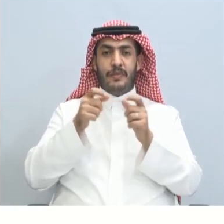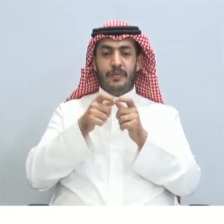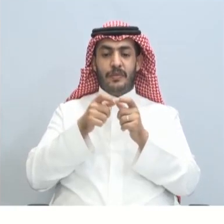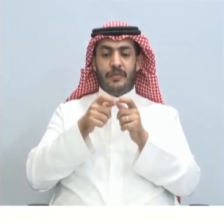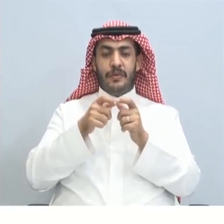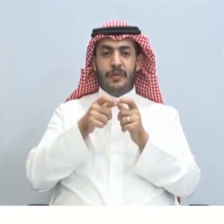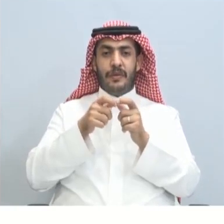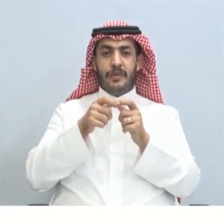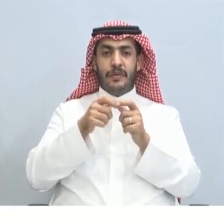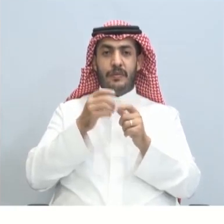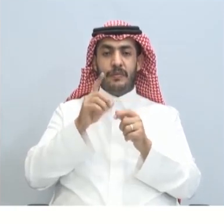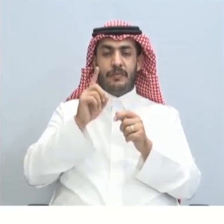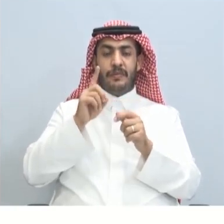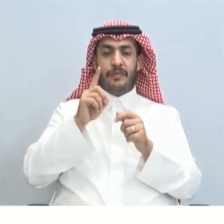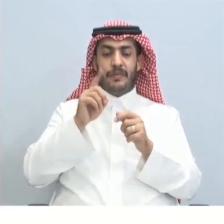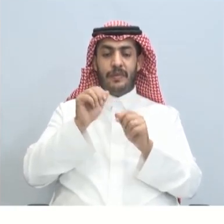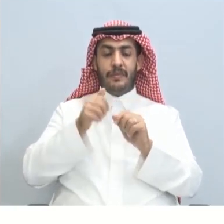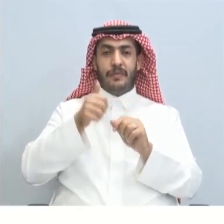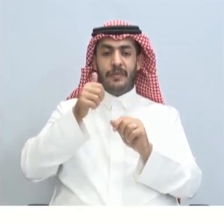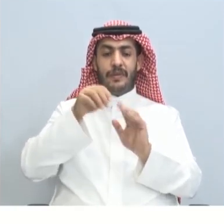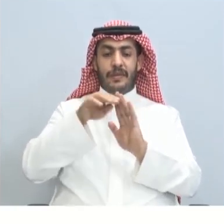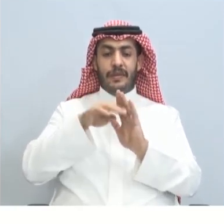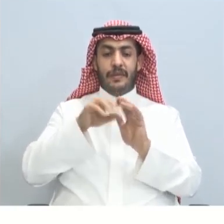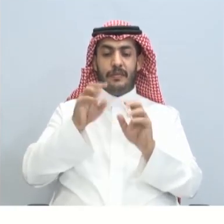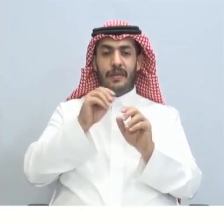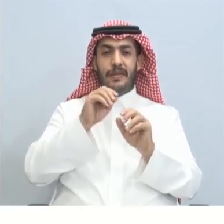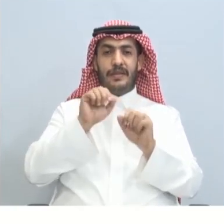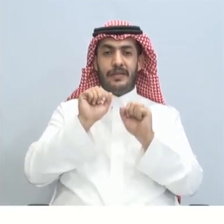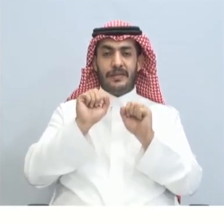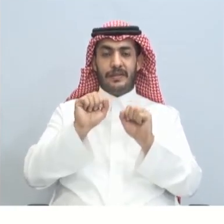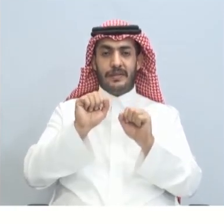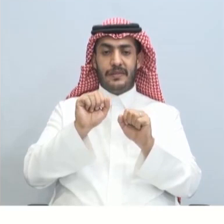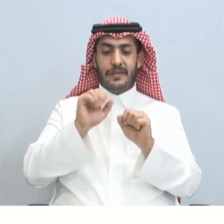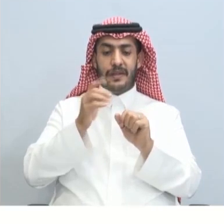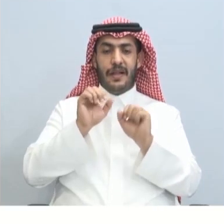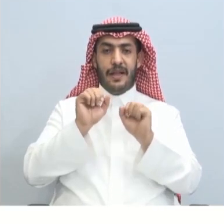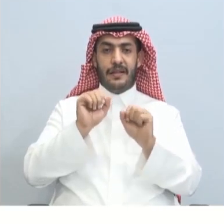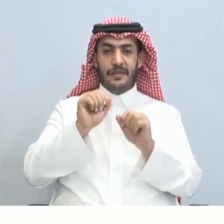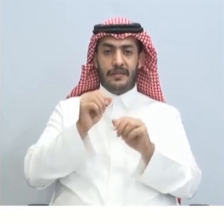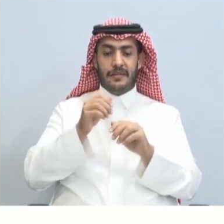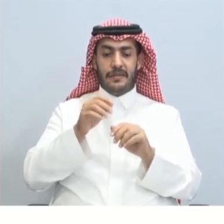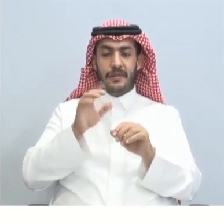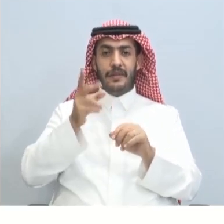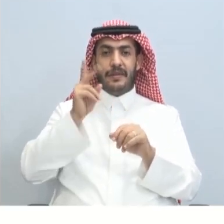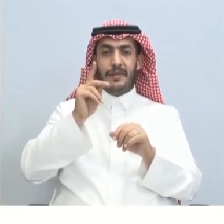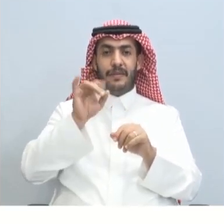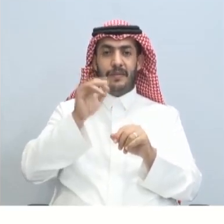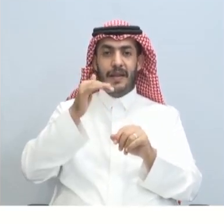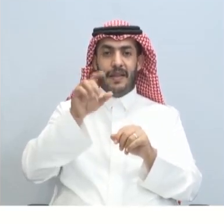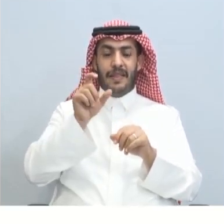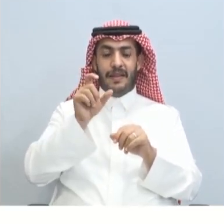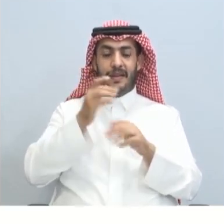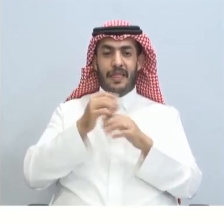مجموعات وذلك اعتمادا على بعض صفاتها او خصائصها كذلك المعادن